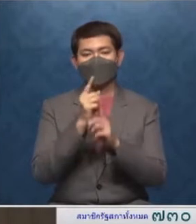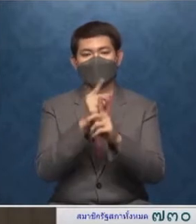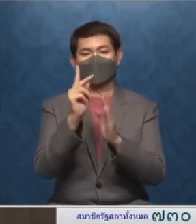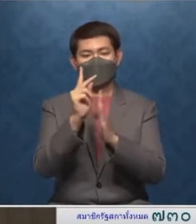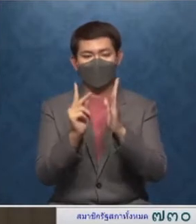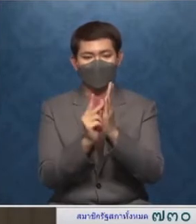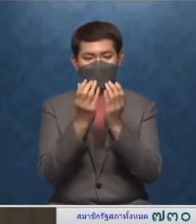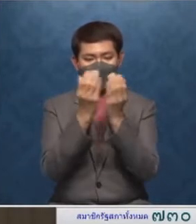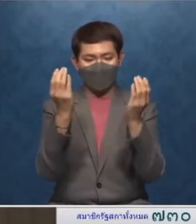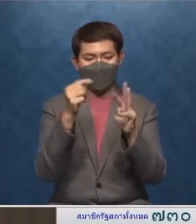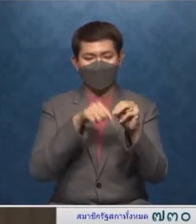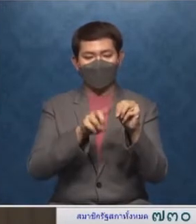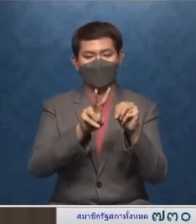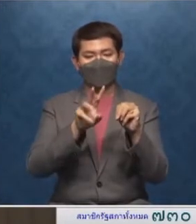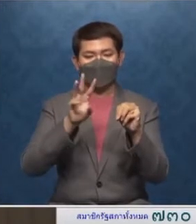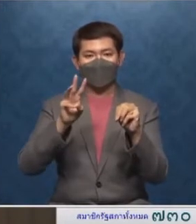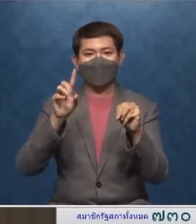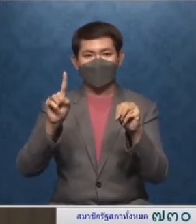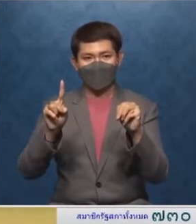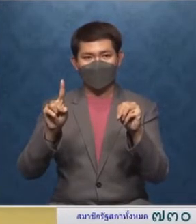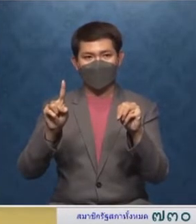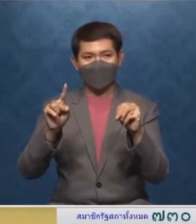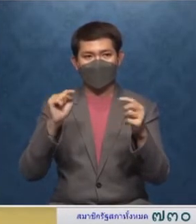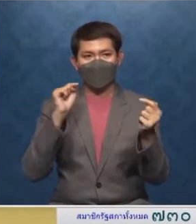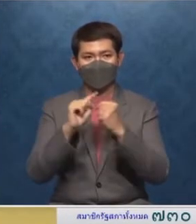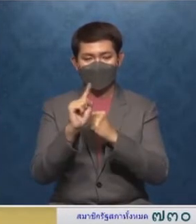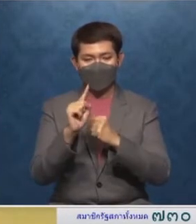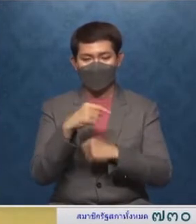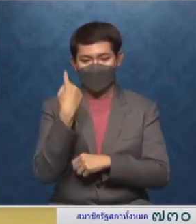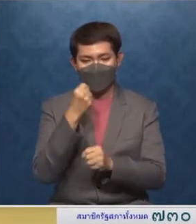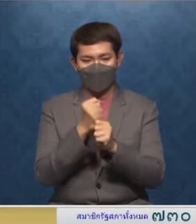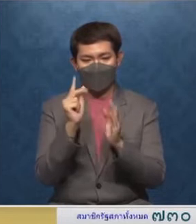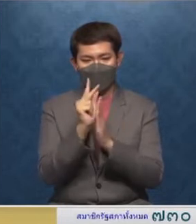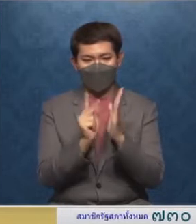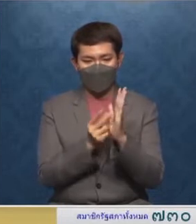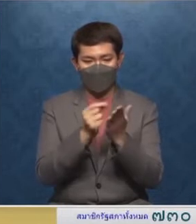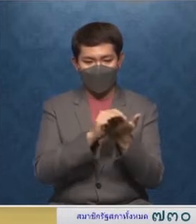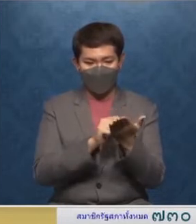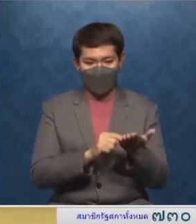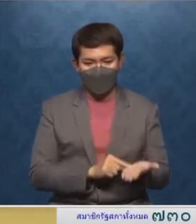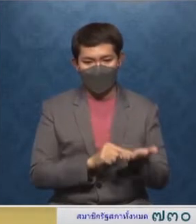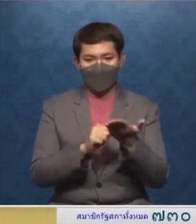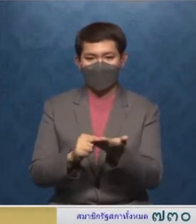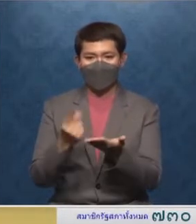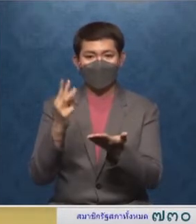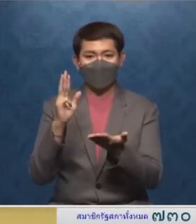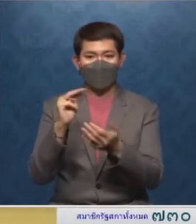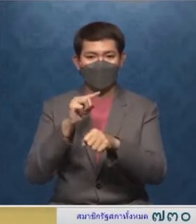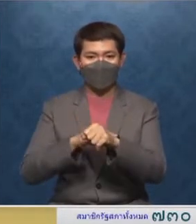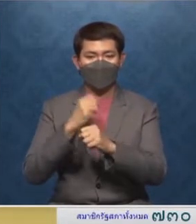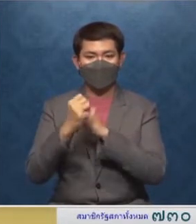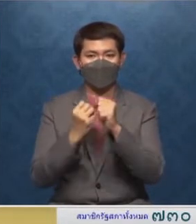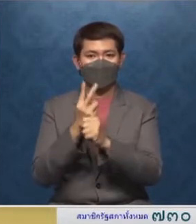าตรา261นะครับที่กำหนดให้ผู้ร่างกฎหมายนำเสนอครม.ภายใน2ปีซึ่